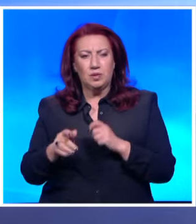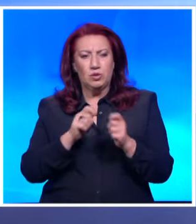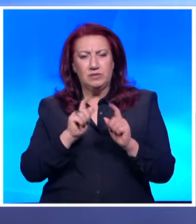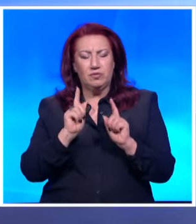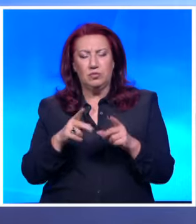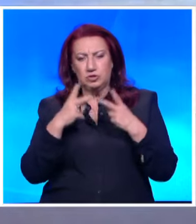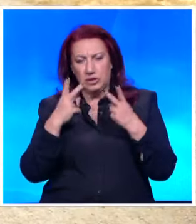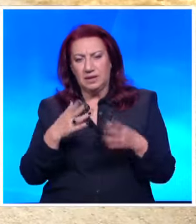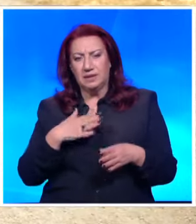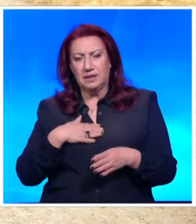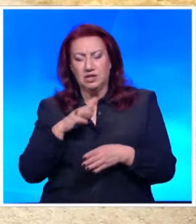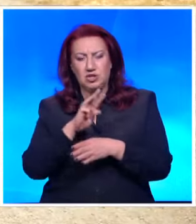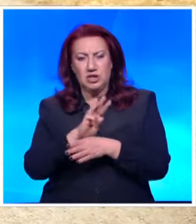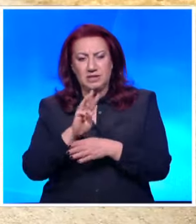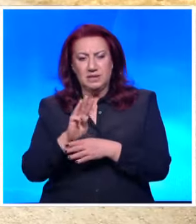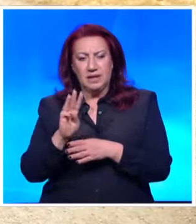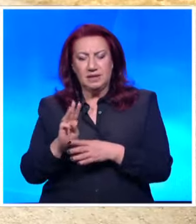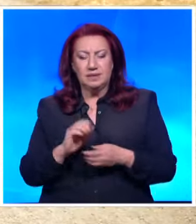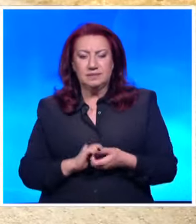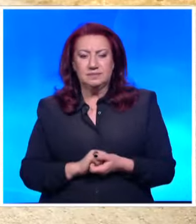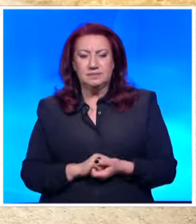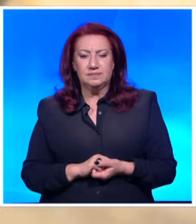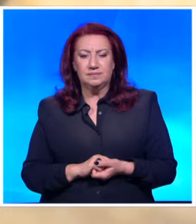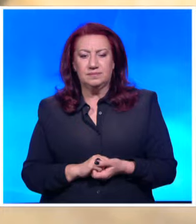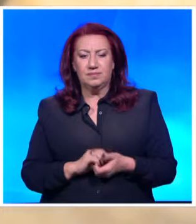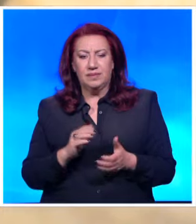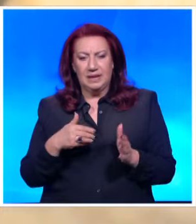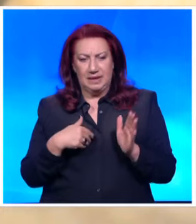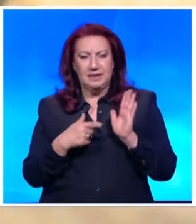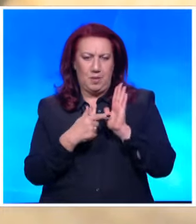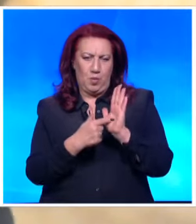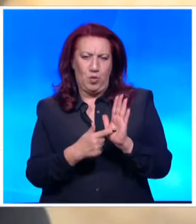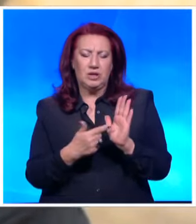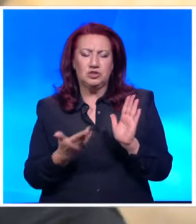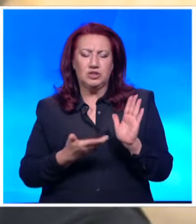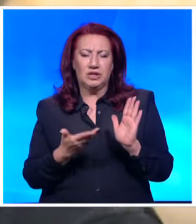btvsport.bg. Let me show you something now. Нека ти покажа нещо.